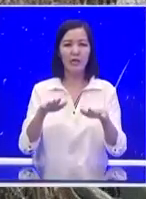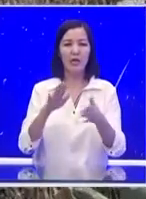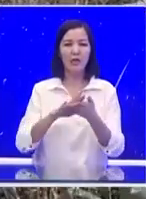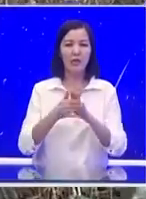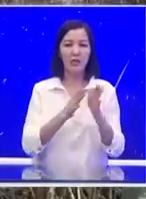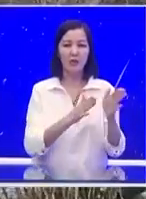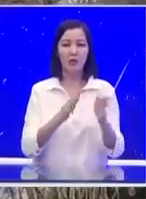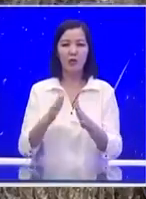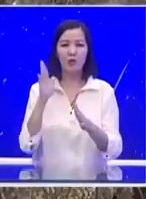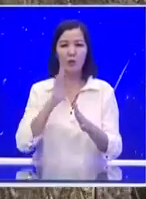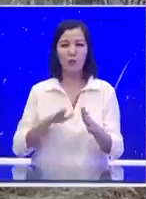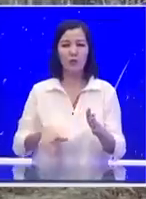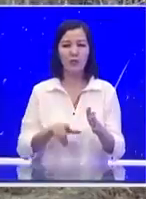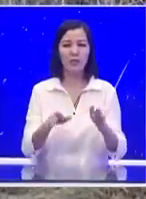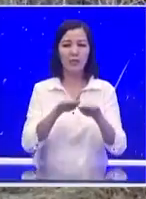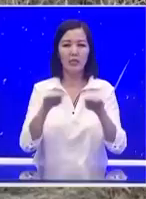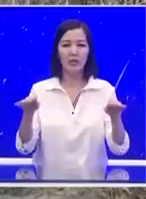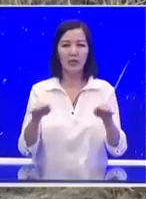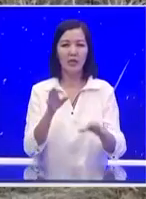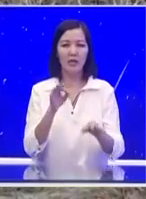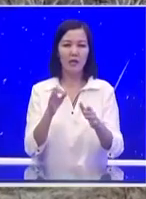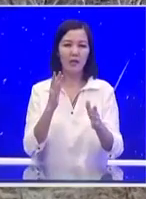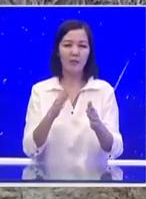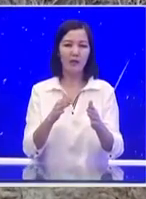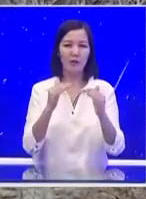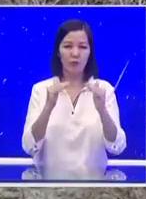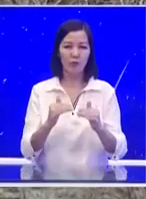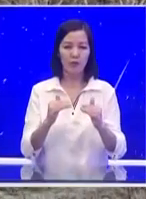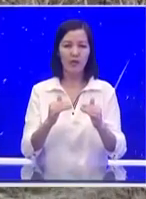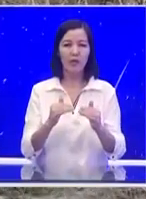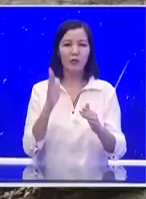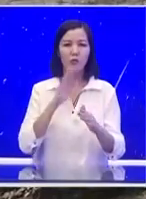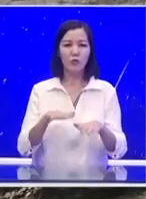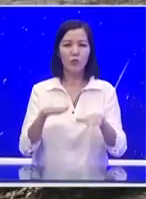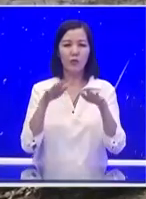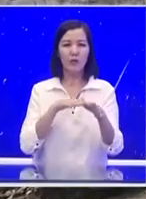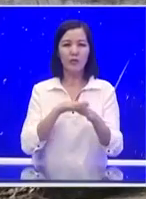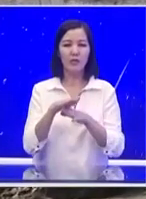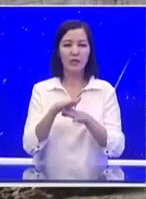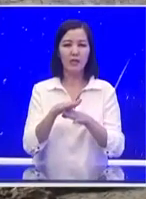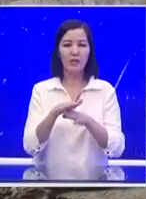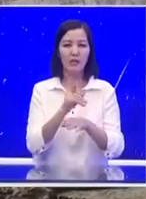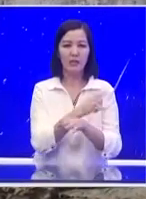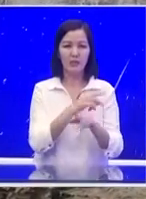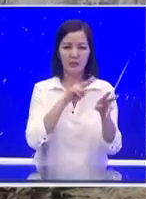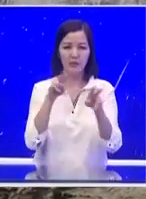тұрақты, өзендегі су деңгейі нормадан төмен. Су қоймаларының толтырылуы штаттық режимде.